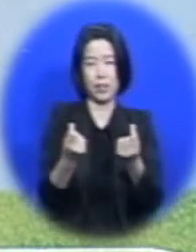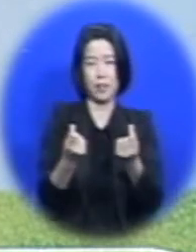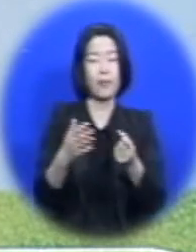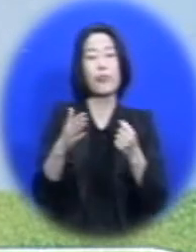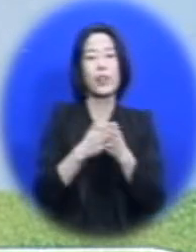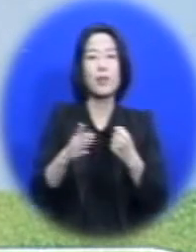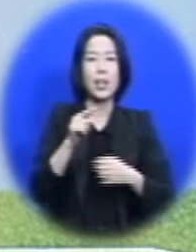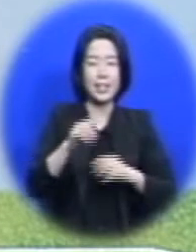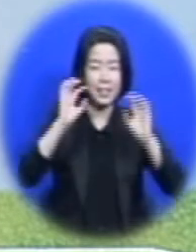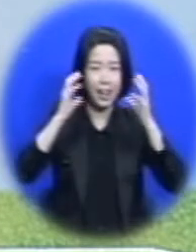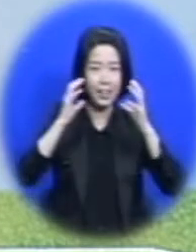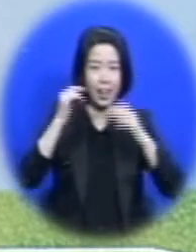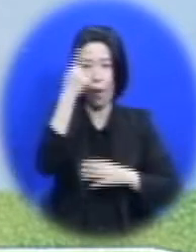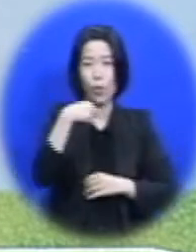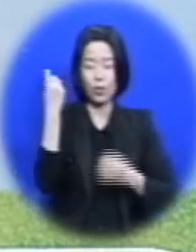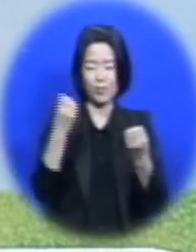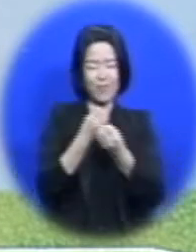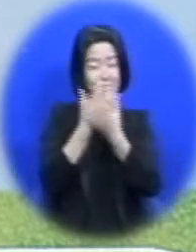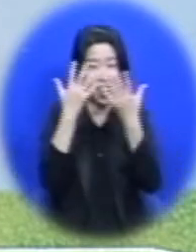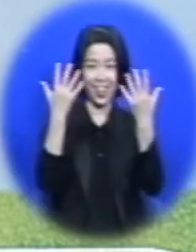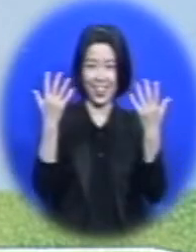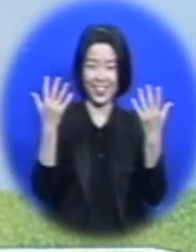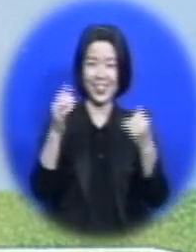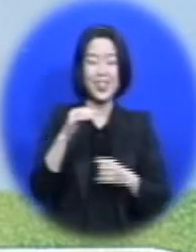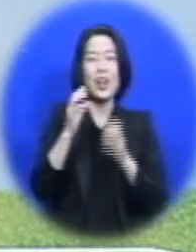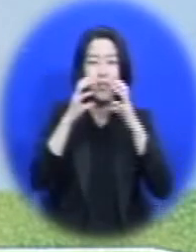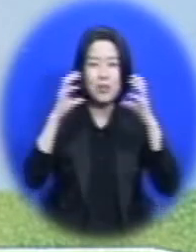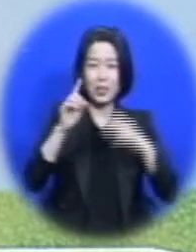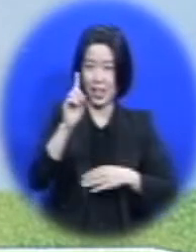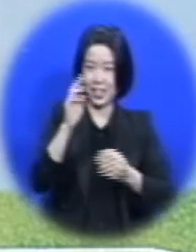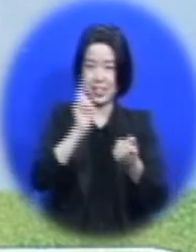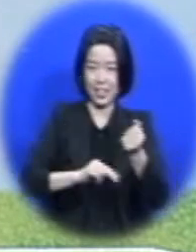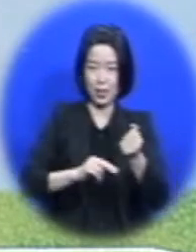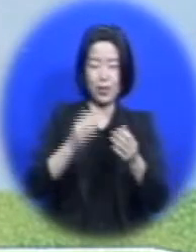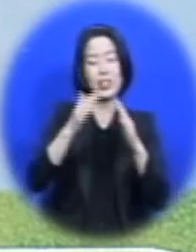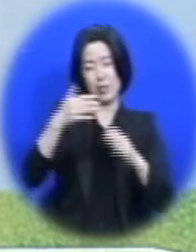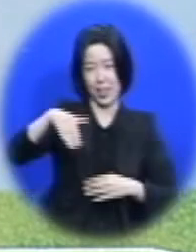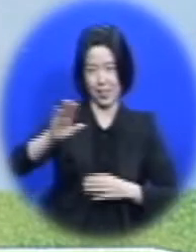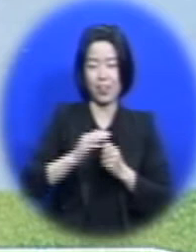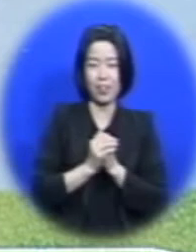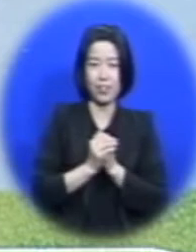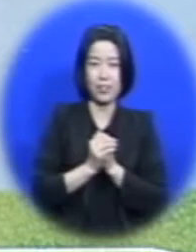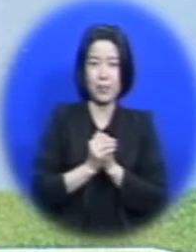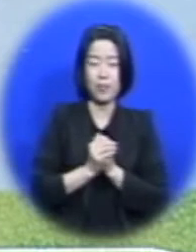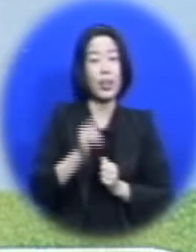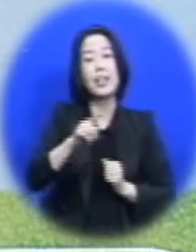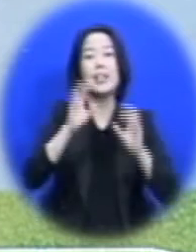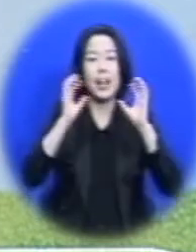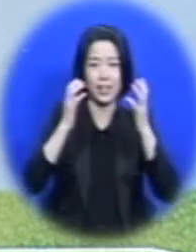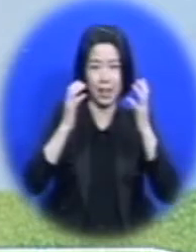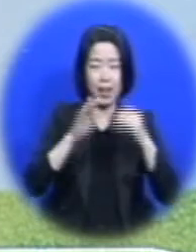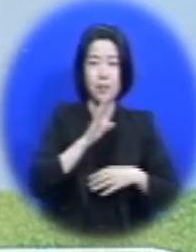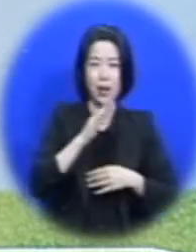그러니 이 아이가 얼굴이 갑자기 환해지며 연서 풍선을 하나 사가지고 돌아갔다는 거에요 근데 이 아이가 바로